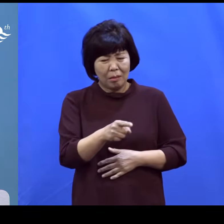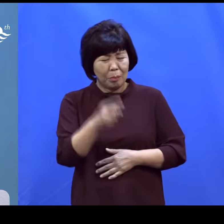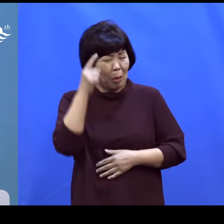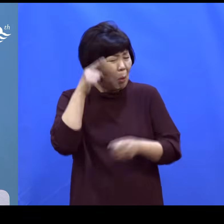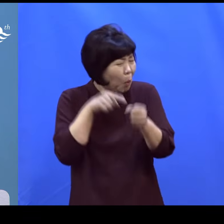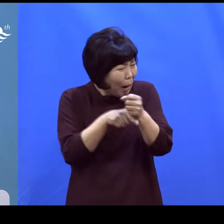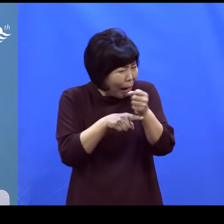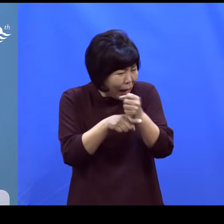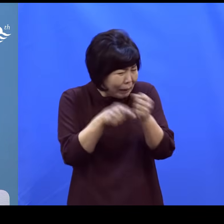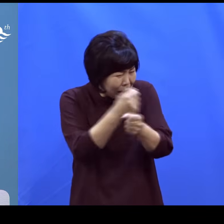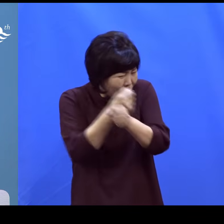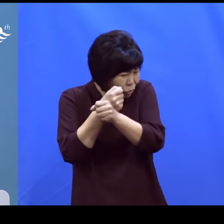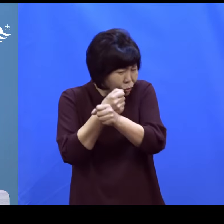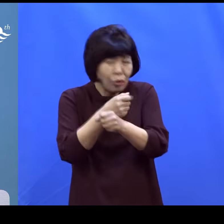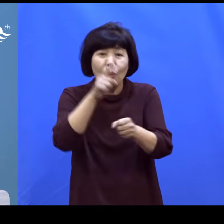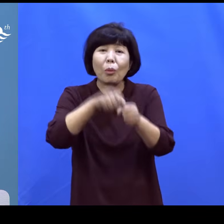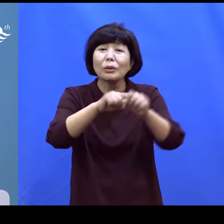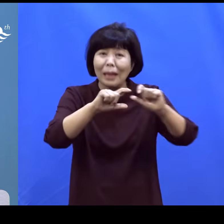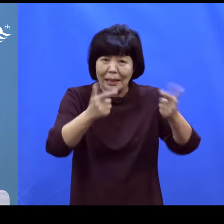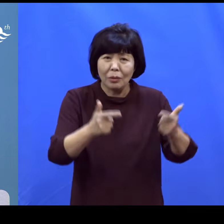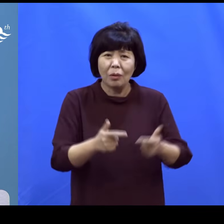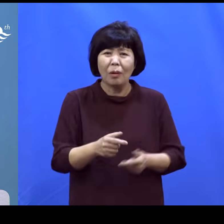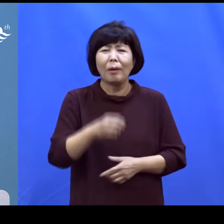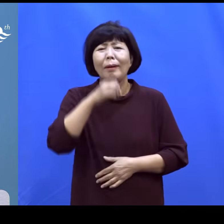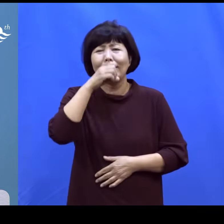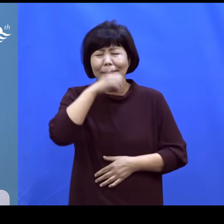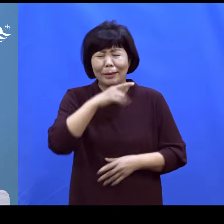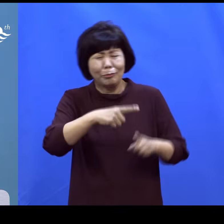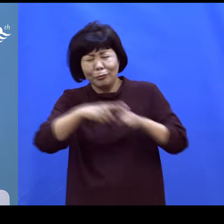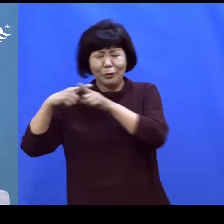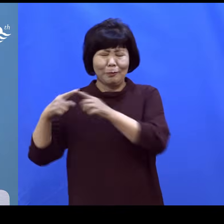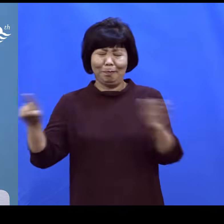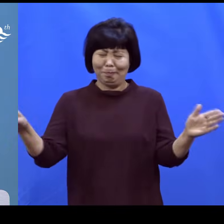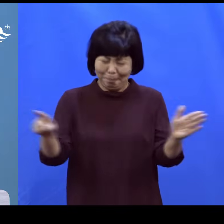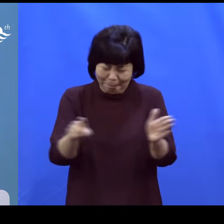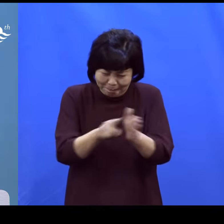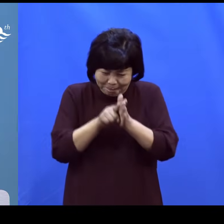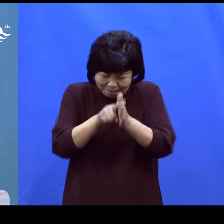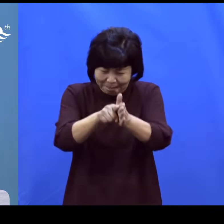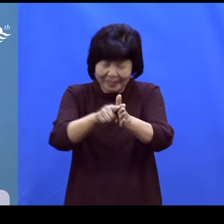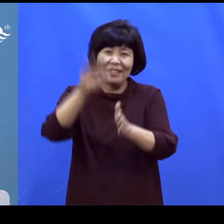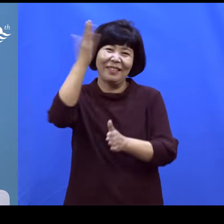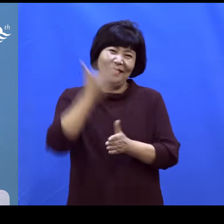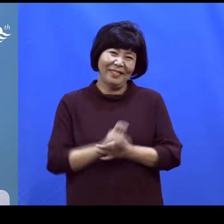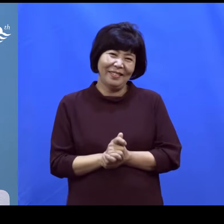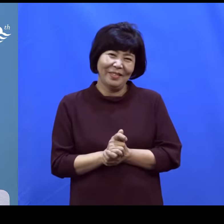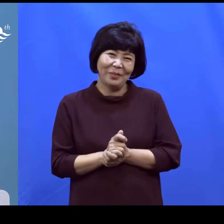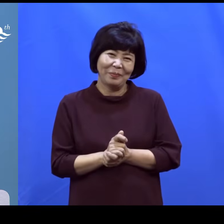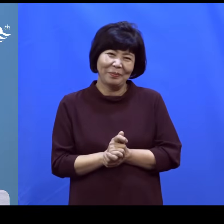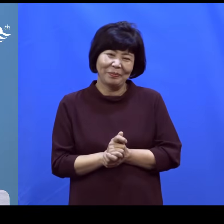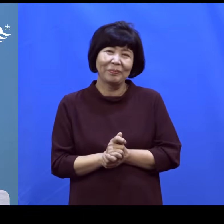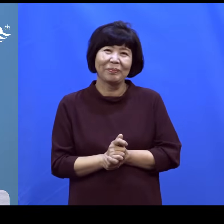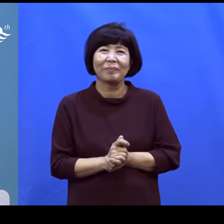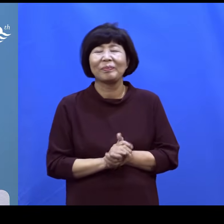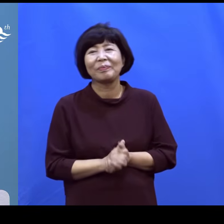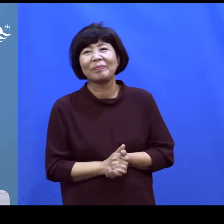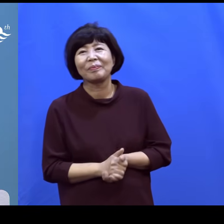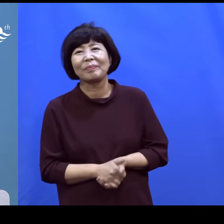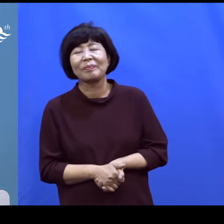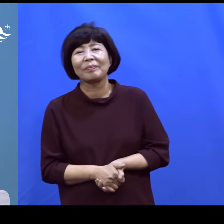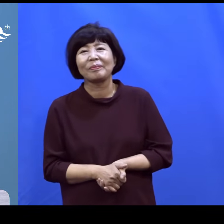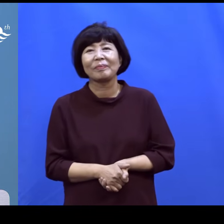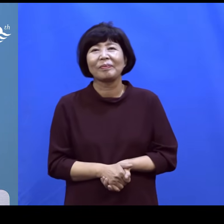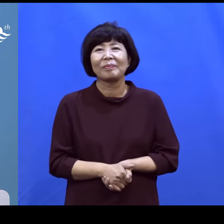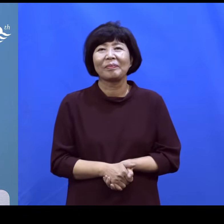것입니다. 자, 그리스도가 탄생한 이후에 계속되는 질문은 그거예요. 그는 누구이신가 하는